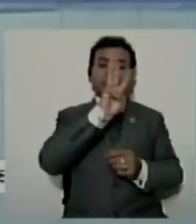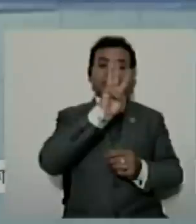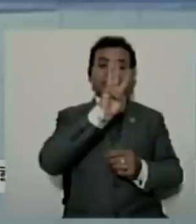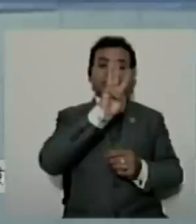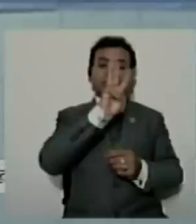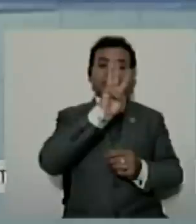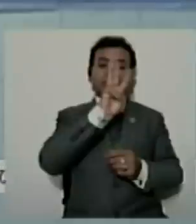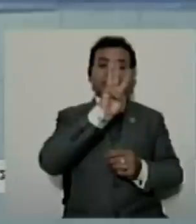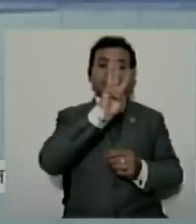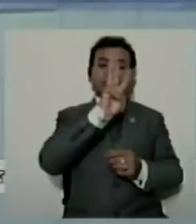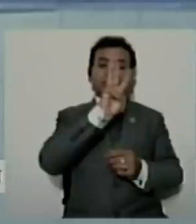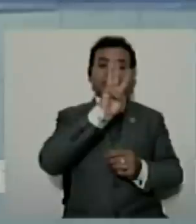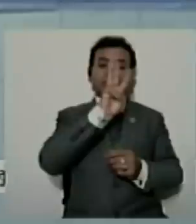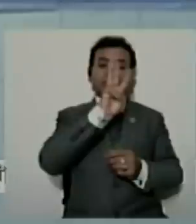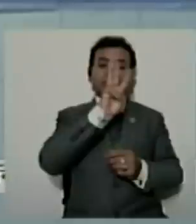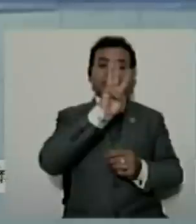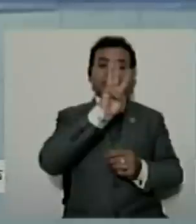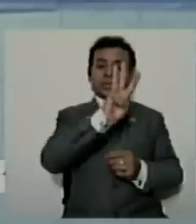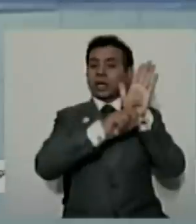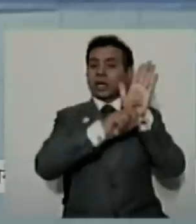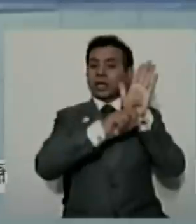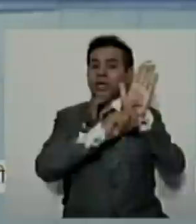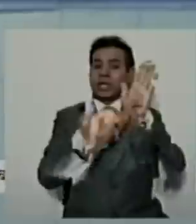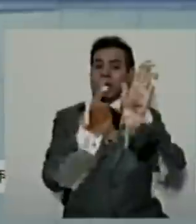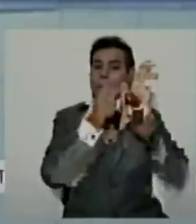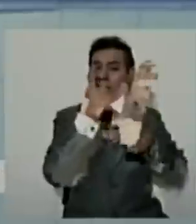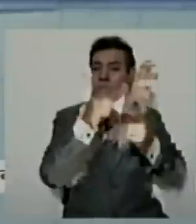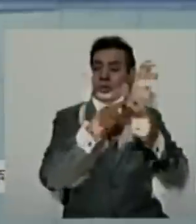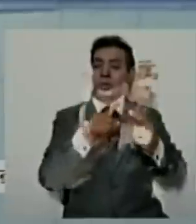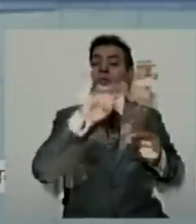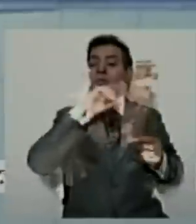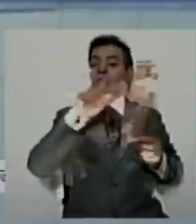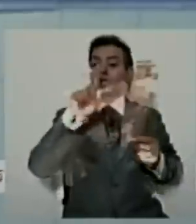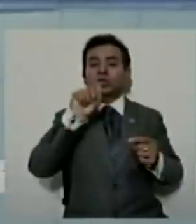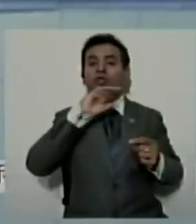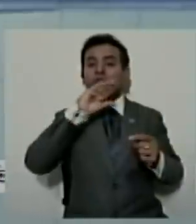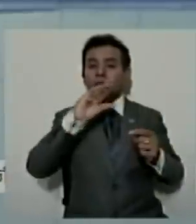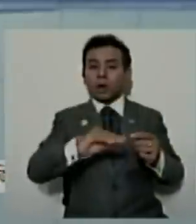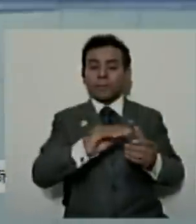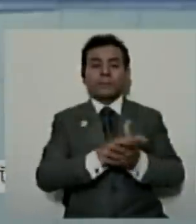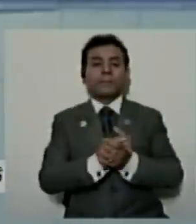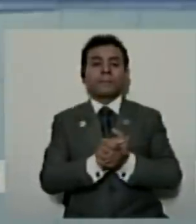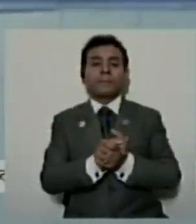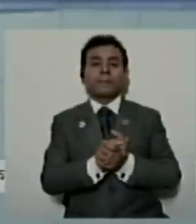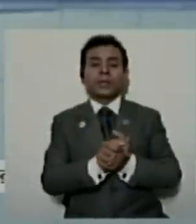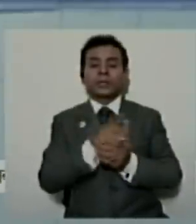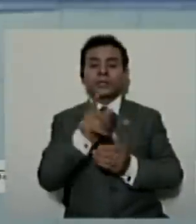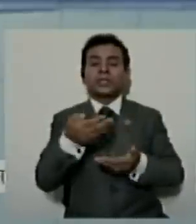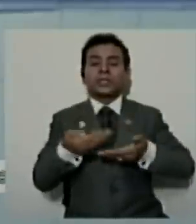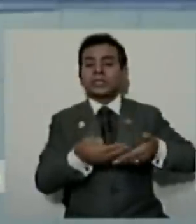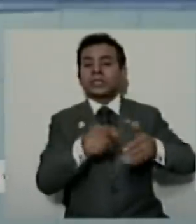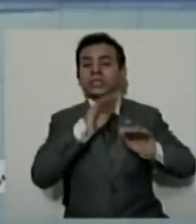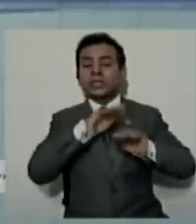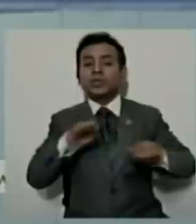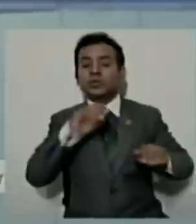আক্রান্ত ছিল এবং তারপরে তার কোভিড পজিটিভ হয়েছে এবং সে মৃত্যুবরণ করেছে। এই শিশুটিকে আল্লাহ বেশ খুশি করুন।